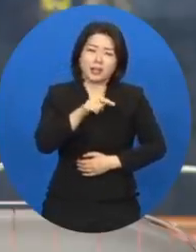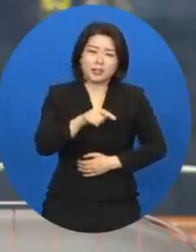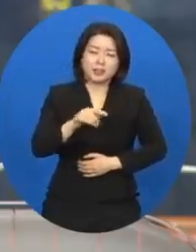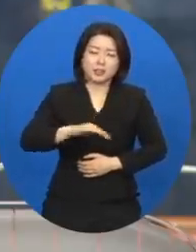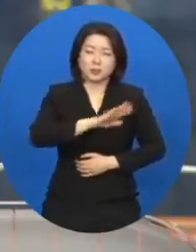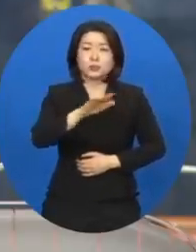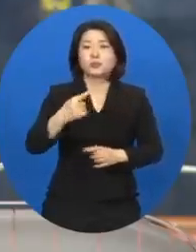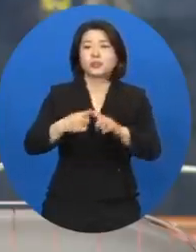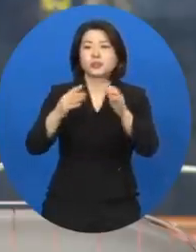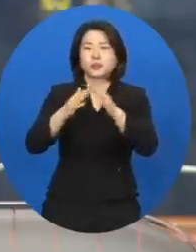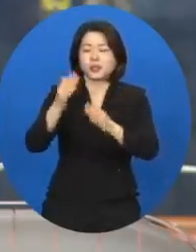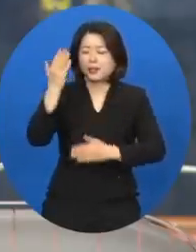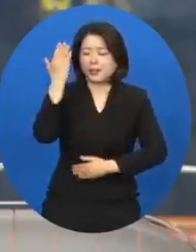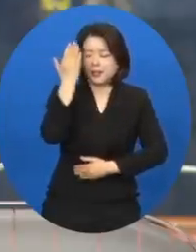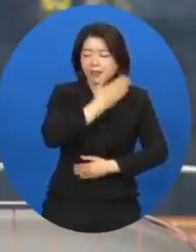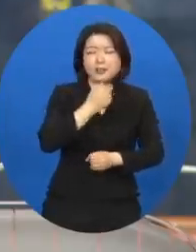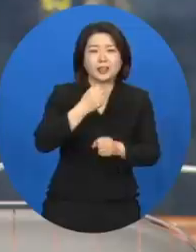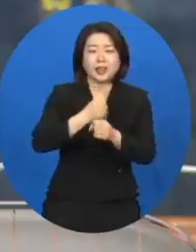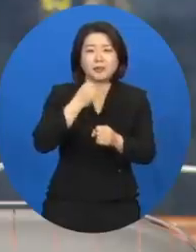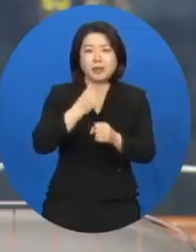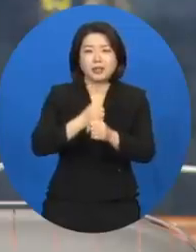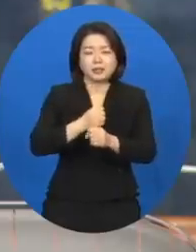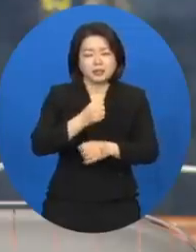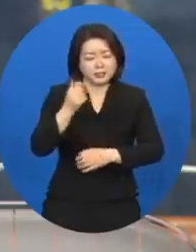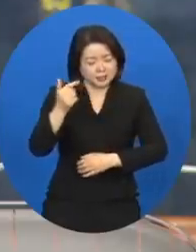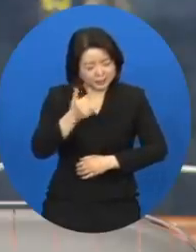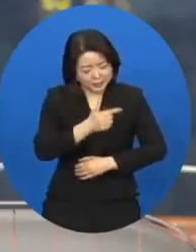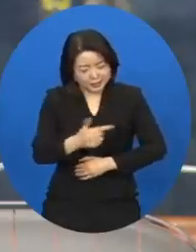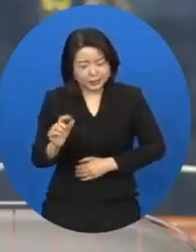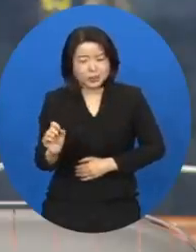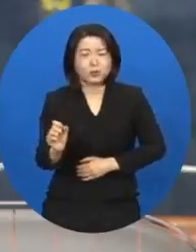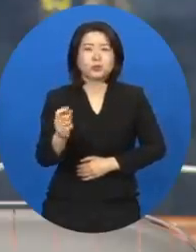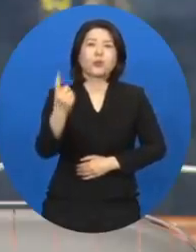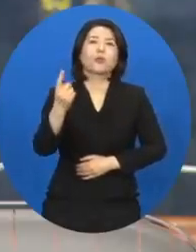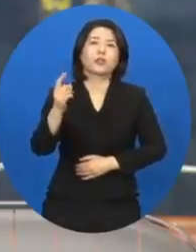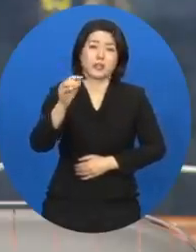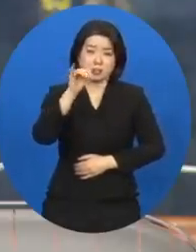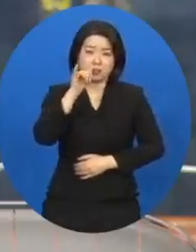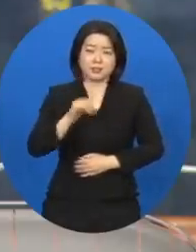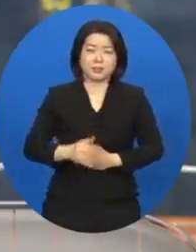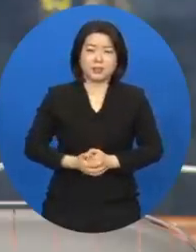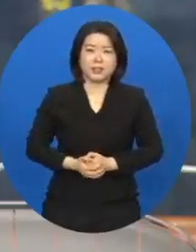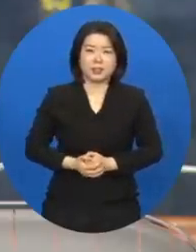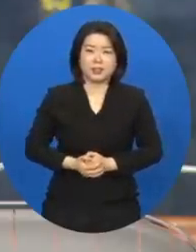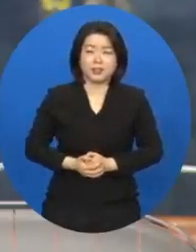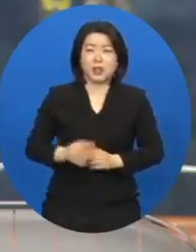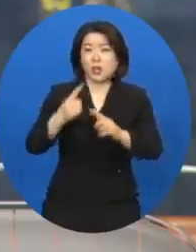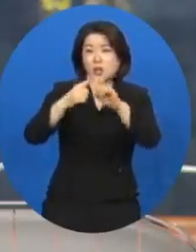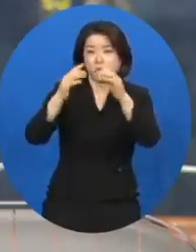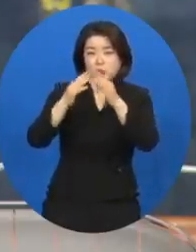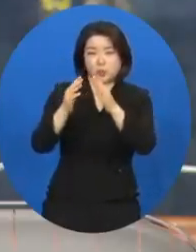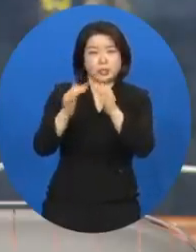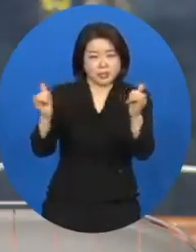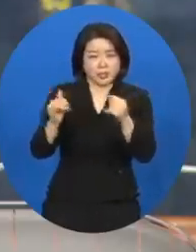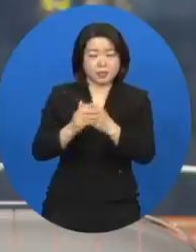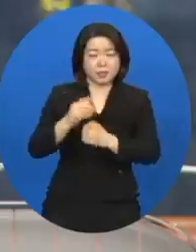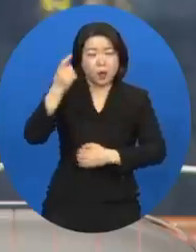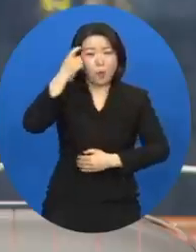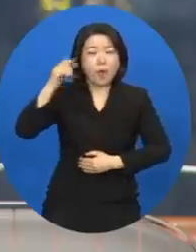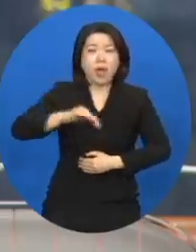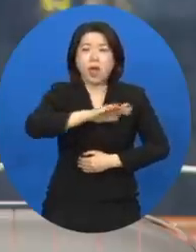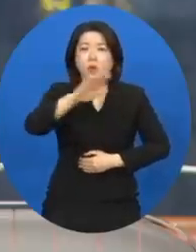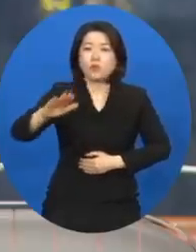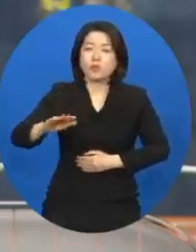만든 큰 원인이 됐다는 거예요. 교인들이 도대체 우리 교회는 이